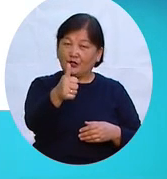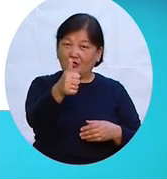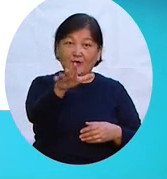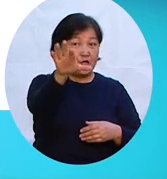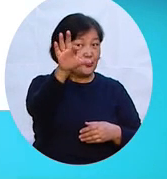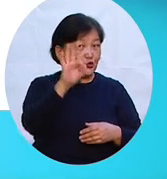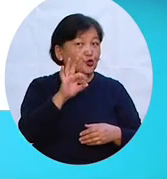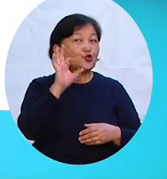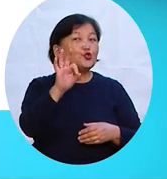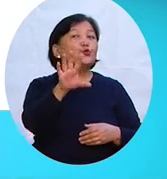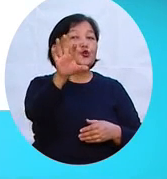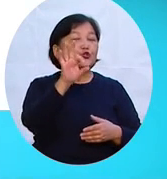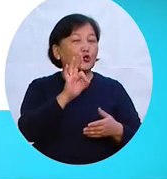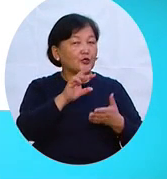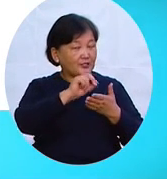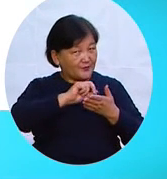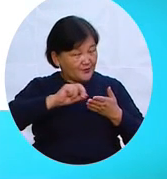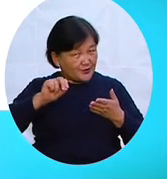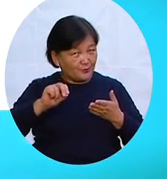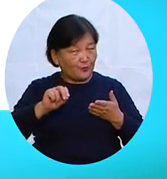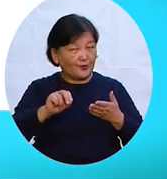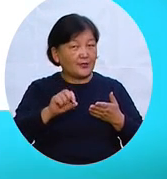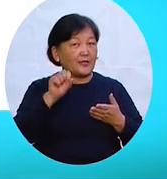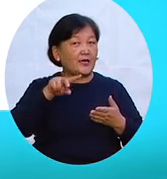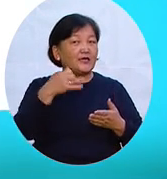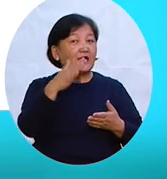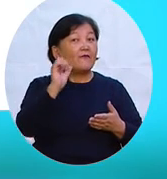тийм ээ аливаа юмс үзэгдлийг нүдэнд харагдаж